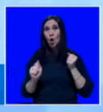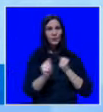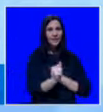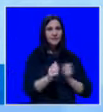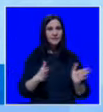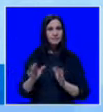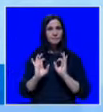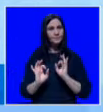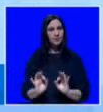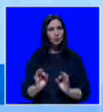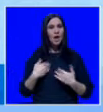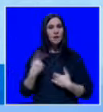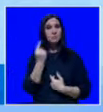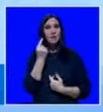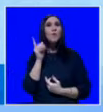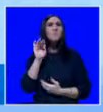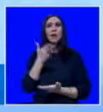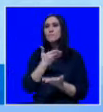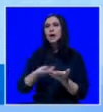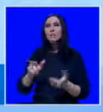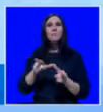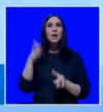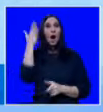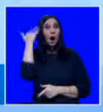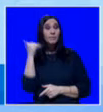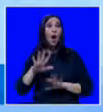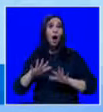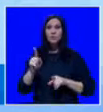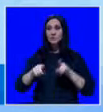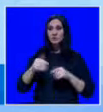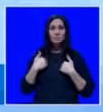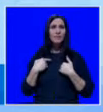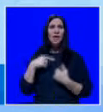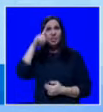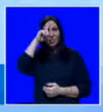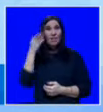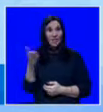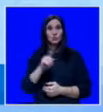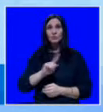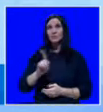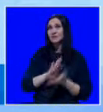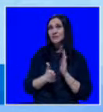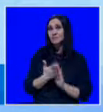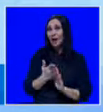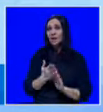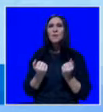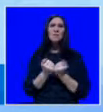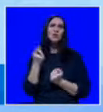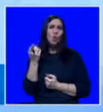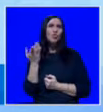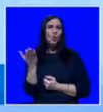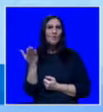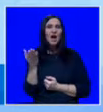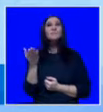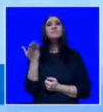Със сигурност. Но аз първо бих махнал Мария Габриел, ако зависи от мен, защото тя е тази, която не се справи. Само, че вместо това те